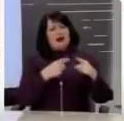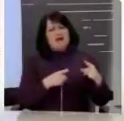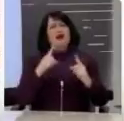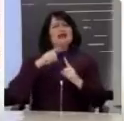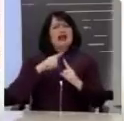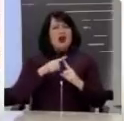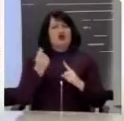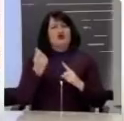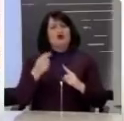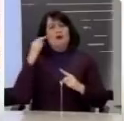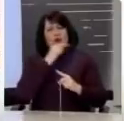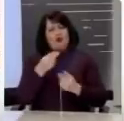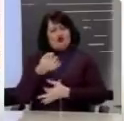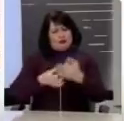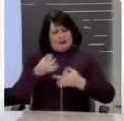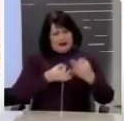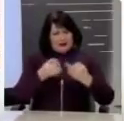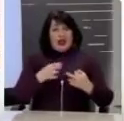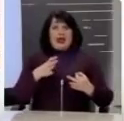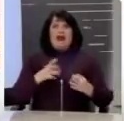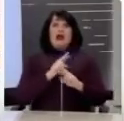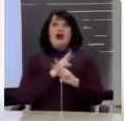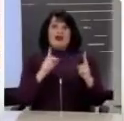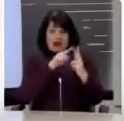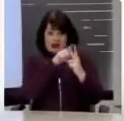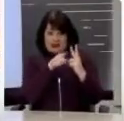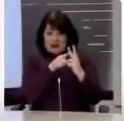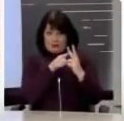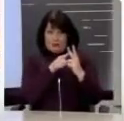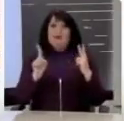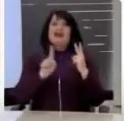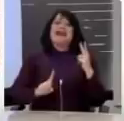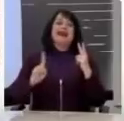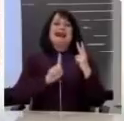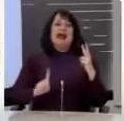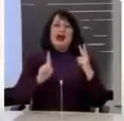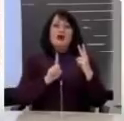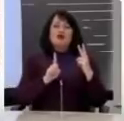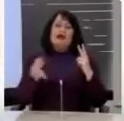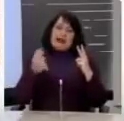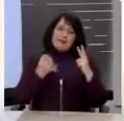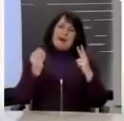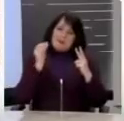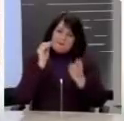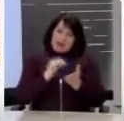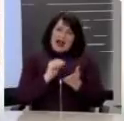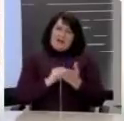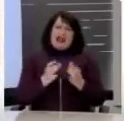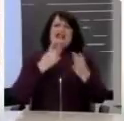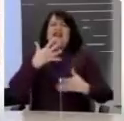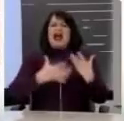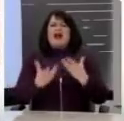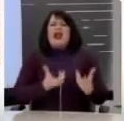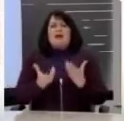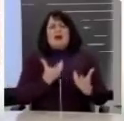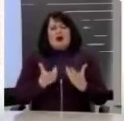Τσακαλώτος και ο Πρωθυπουργός. Θέλω όμως να ξεκαθαρίσω δύο πράγματα, γιατί ο κ. Μητσοτάκης με έπιασε πάλι στο στόμα του, μιλώντας για σκάνδαλα καμένο και